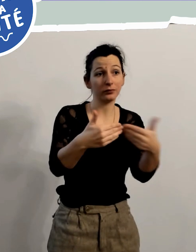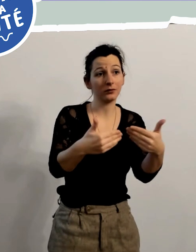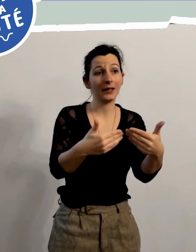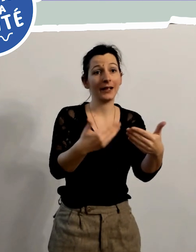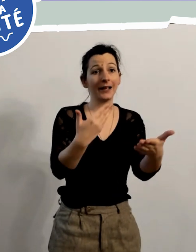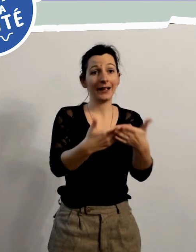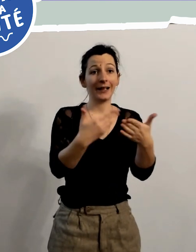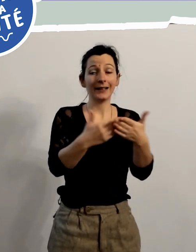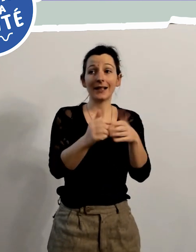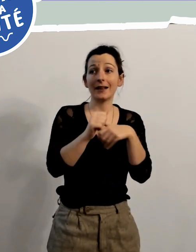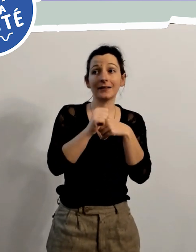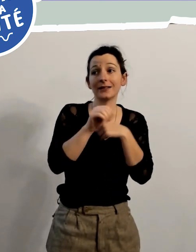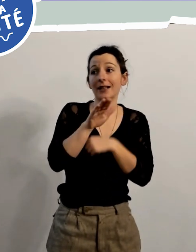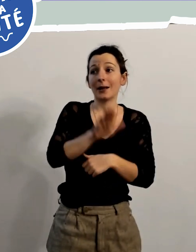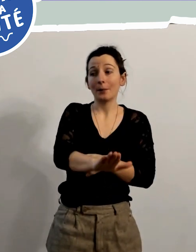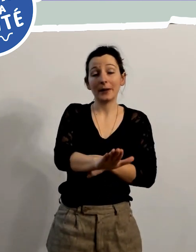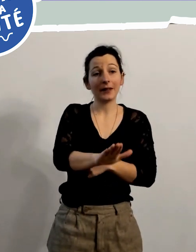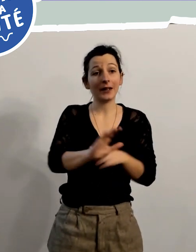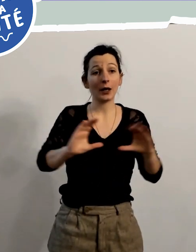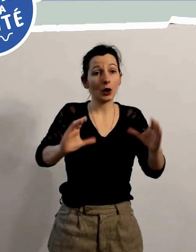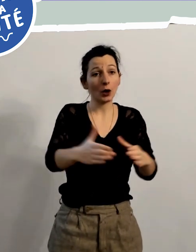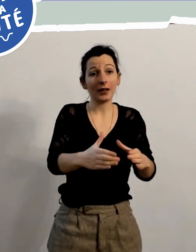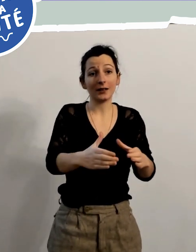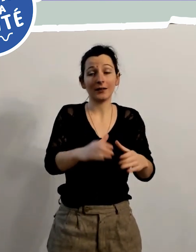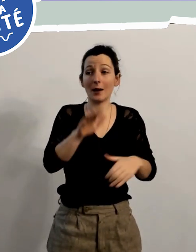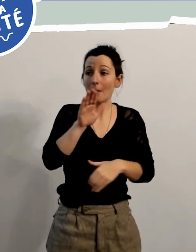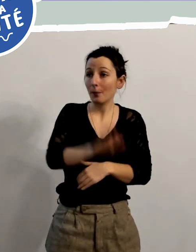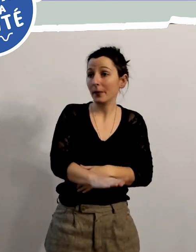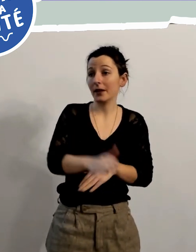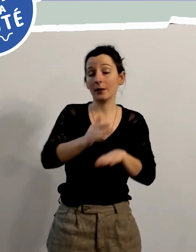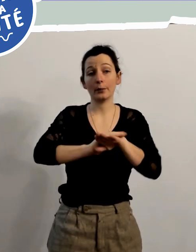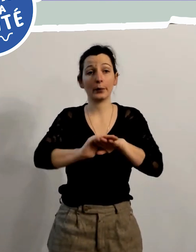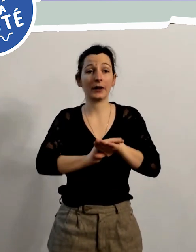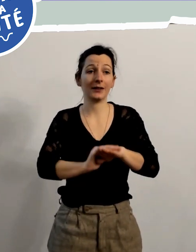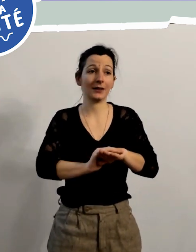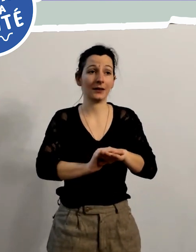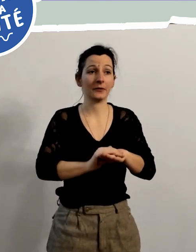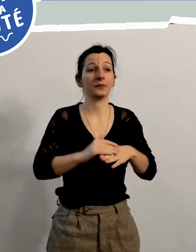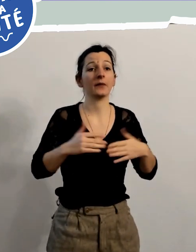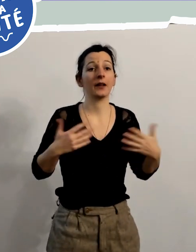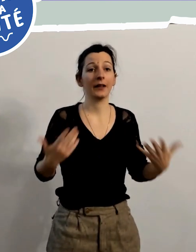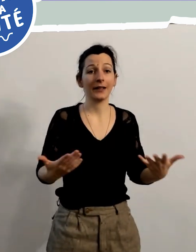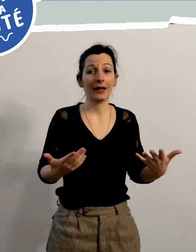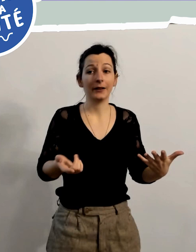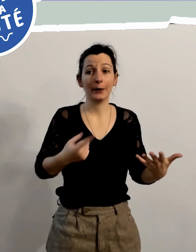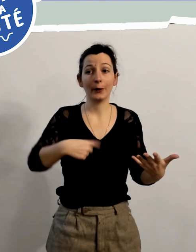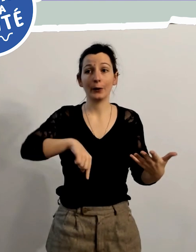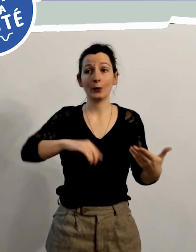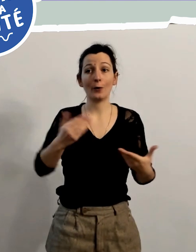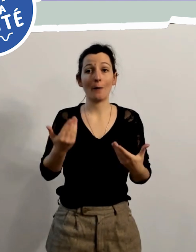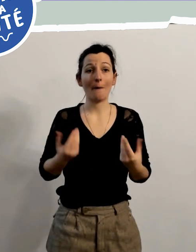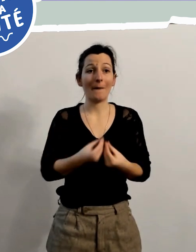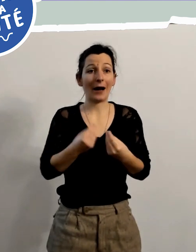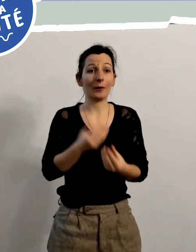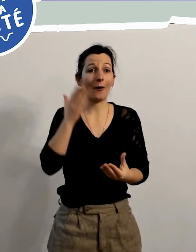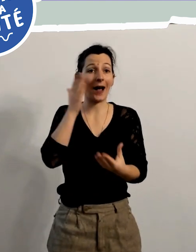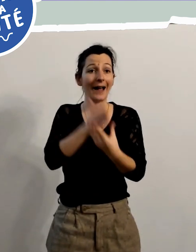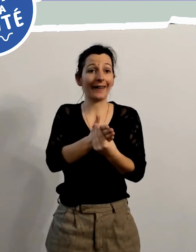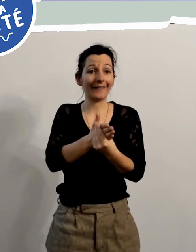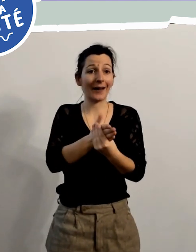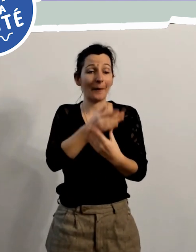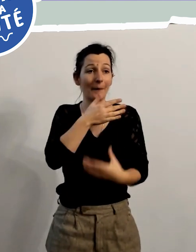là, c'est du domaine du collectif, de la collectivité. Et là, on n'a pas beaucoup de